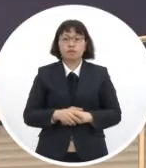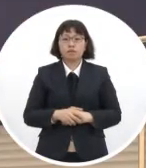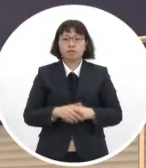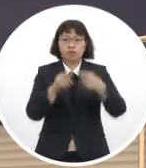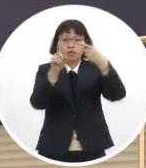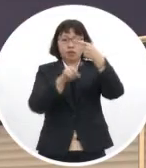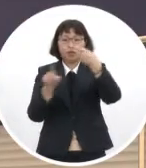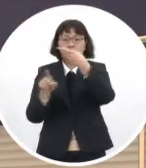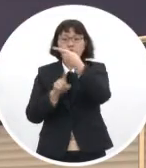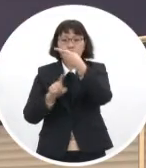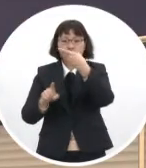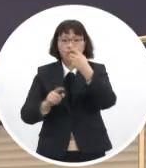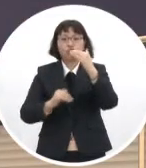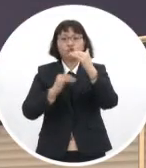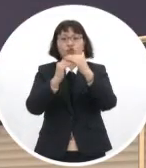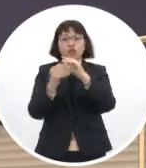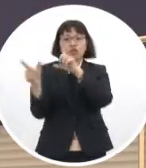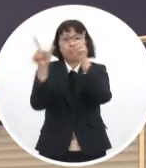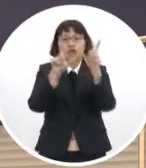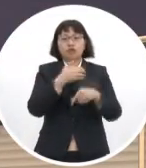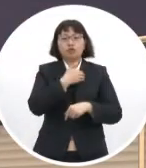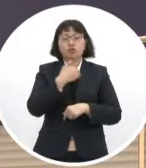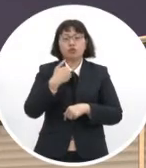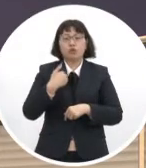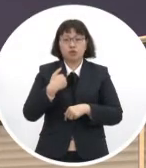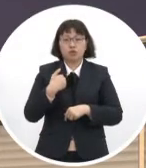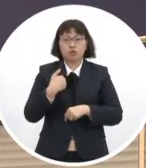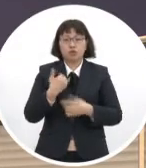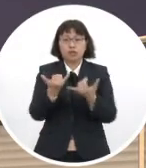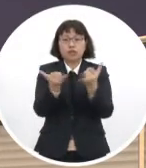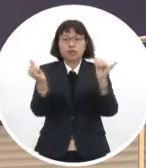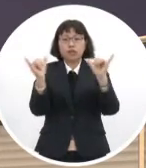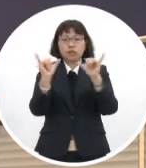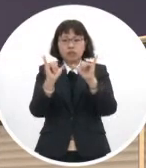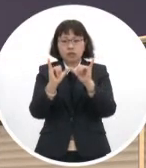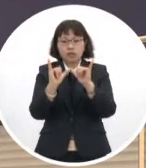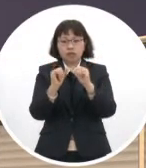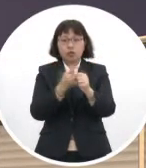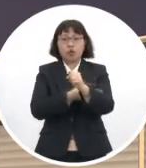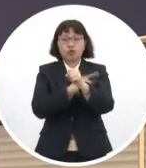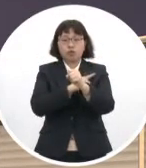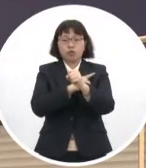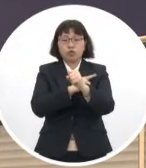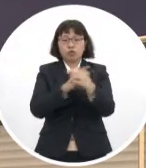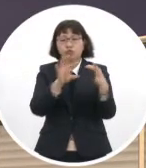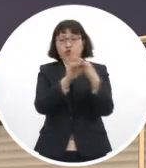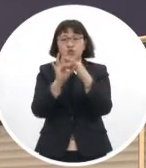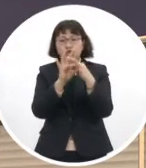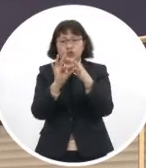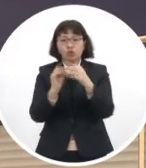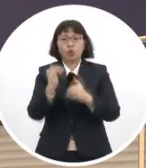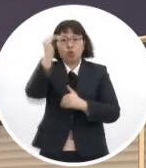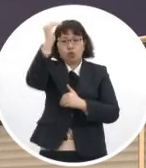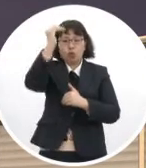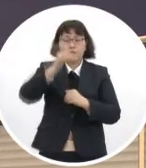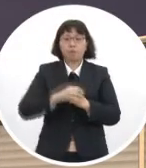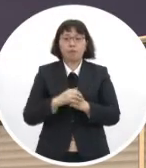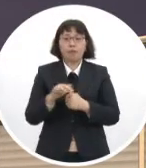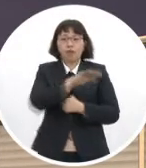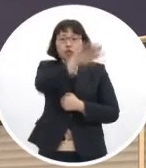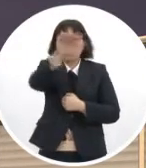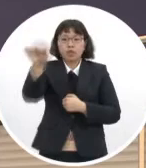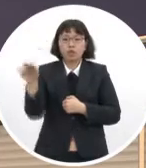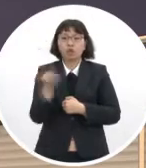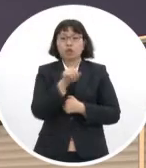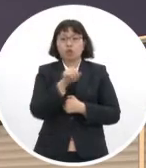人一人が充実した生活を送り、社会の活力や結びつきを向上させていくためには、すべての人